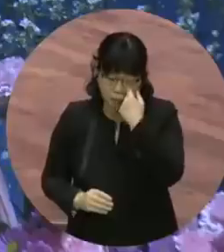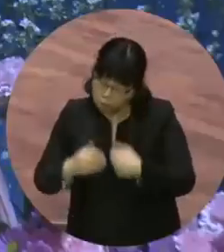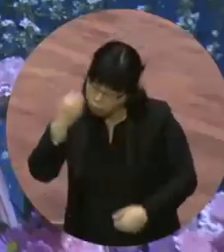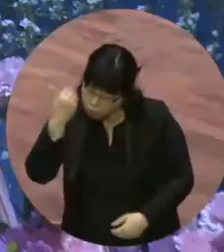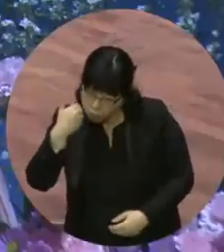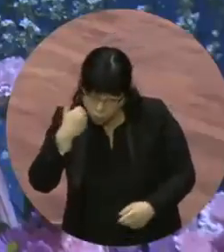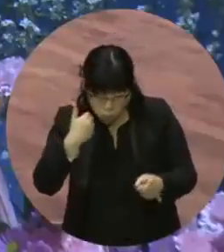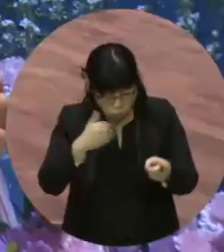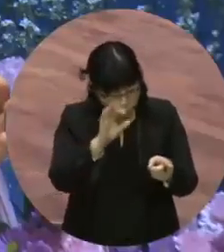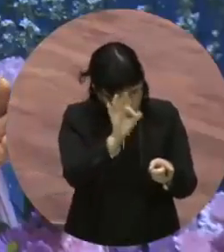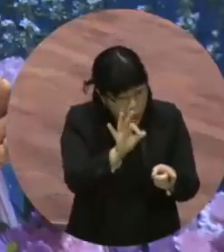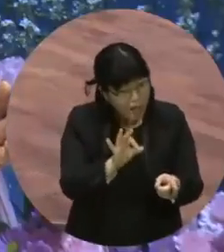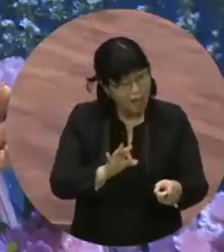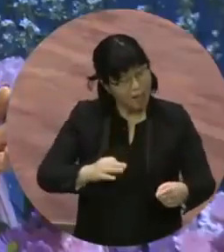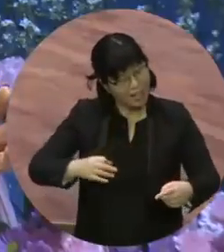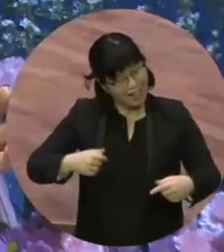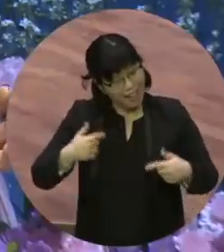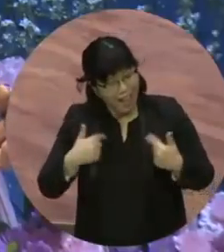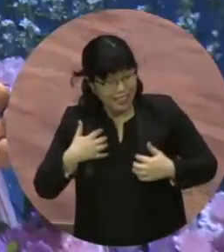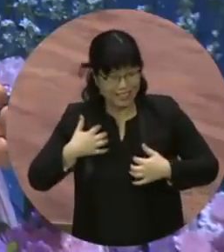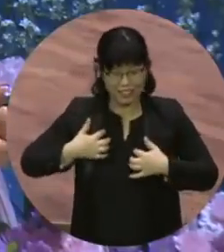하면서 계속 누립니다.